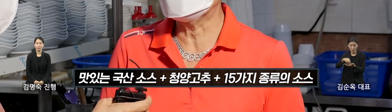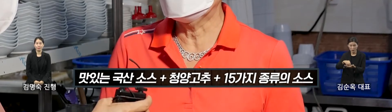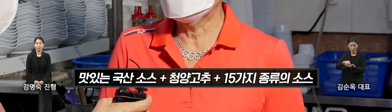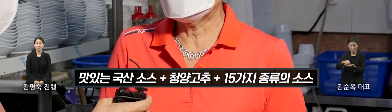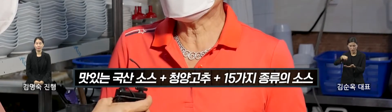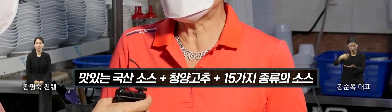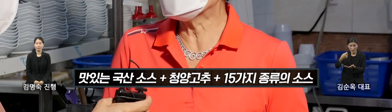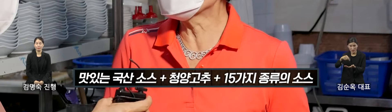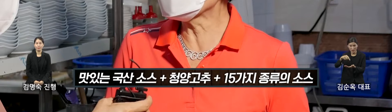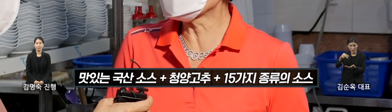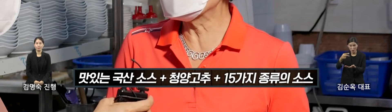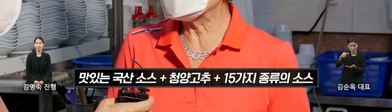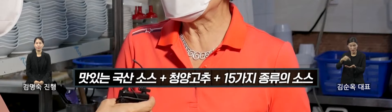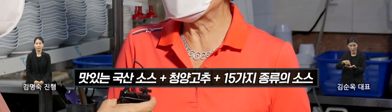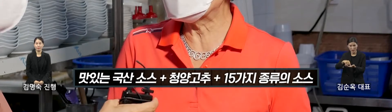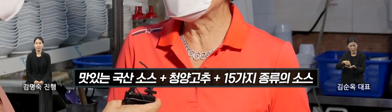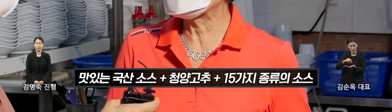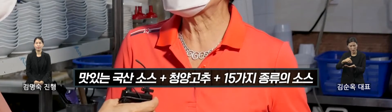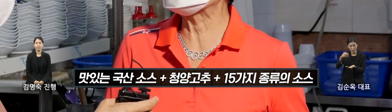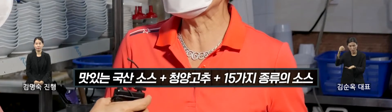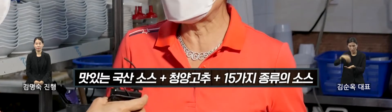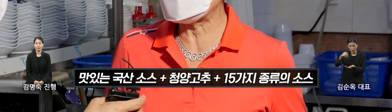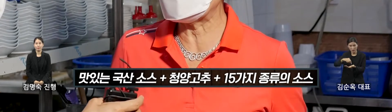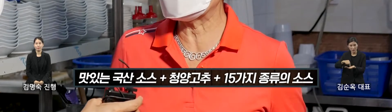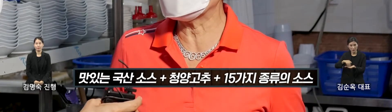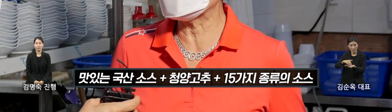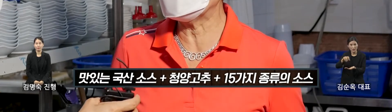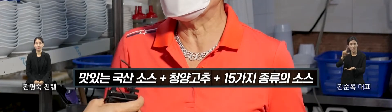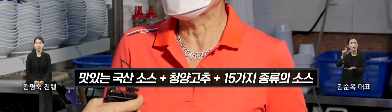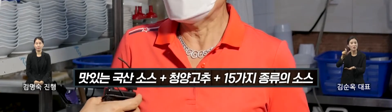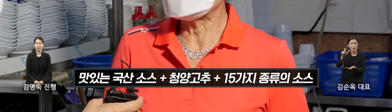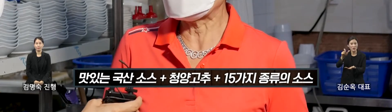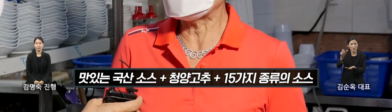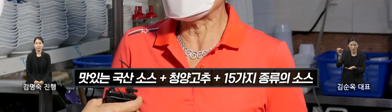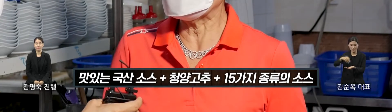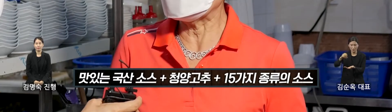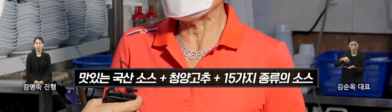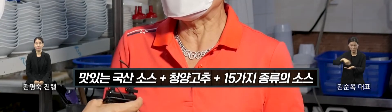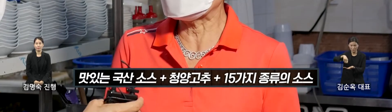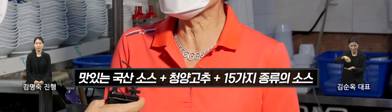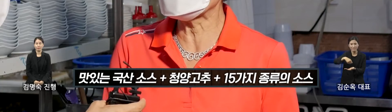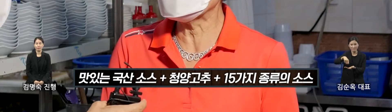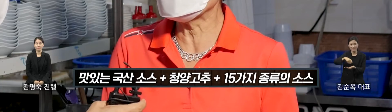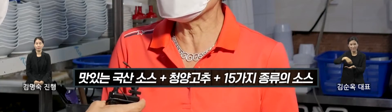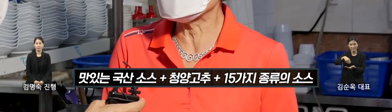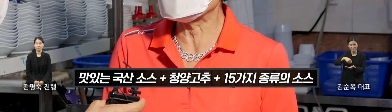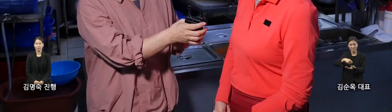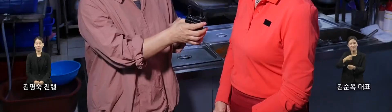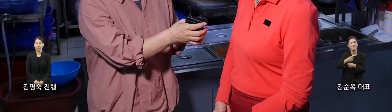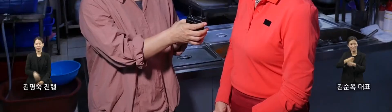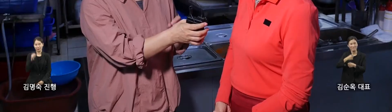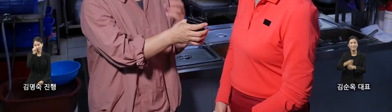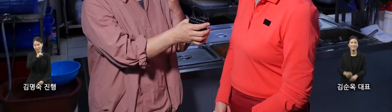소스에도 하여튼 뭐 한 15가지 종류의 그 저기가 들어가서 제가 그렇게 지금까지 하고